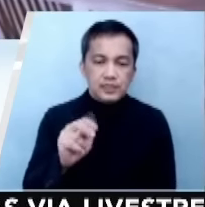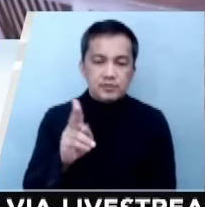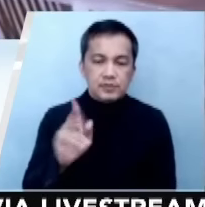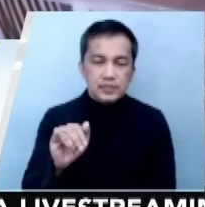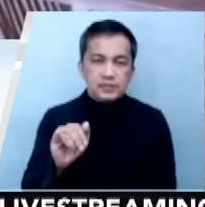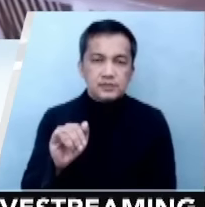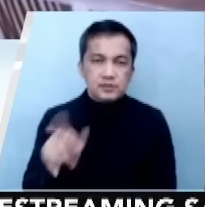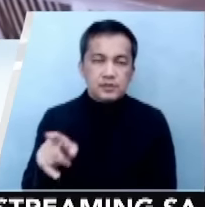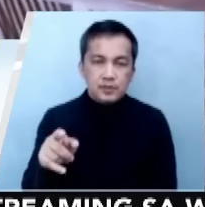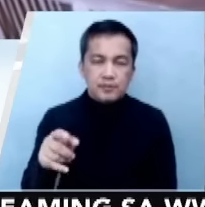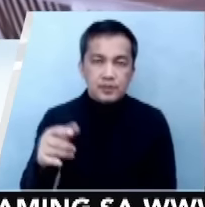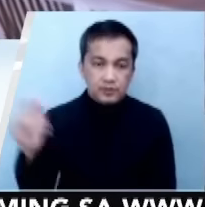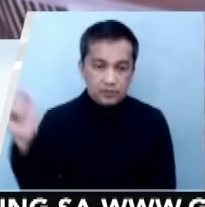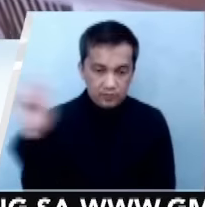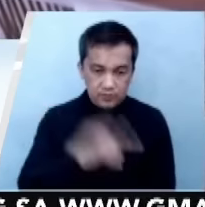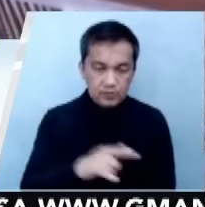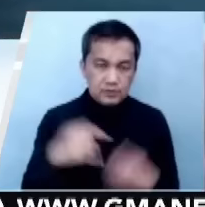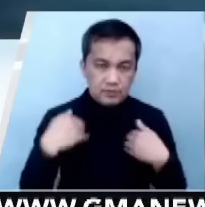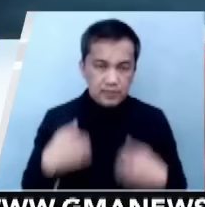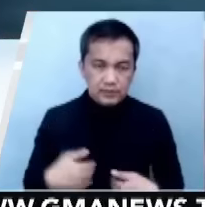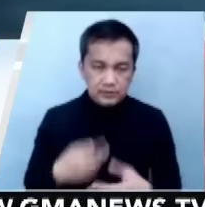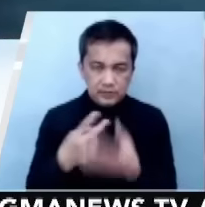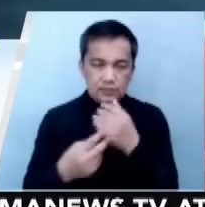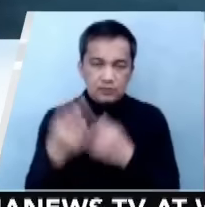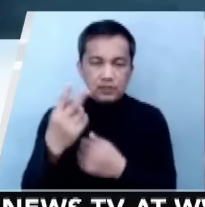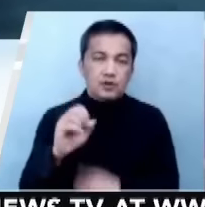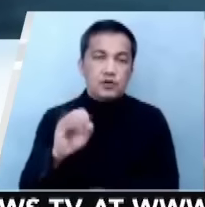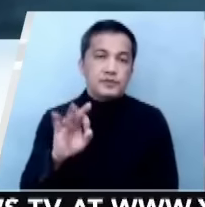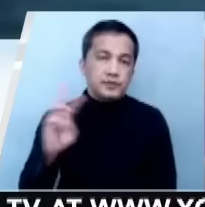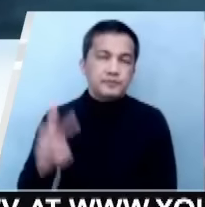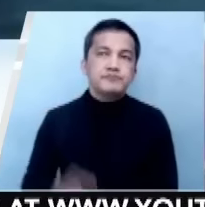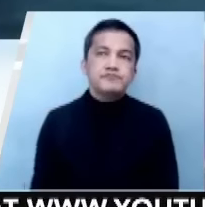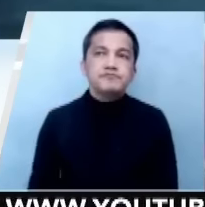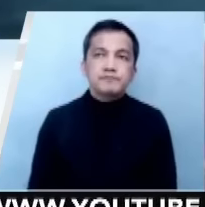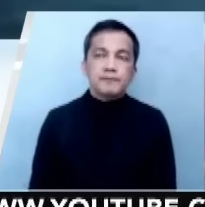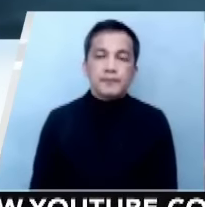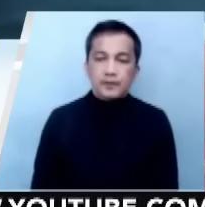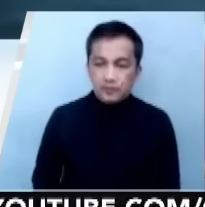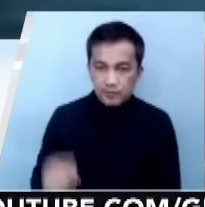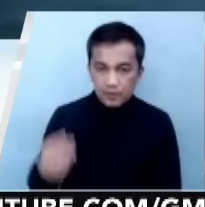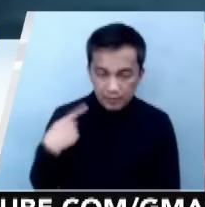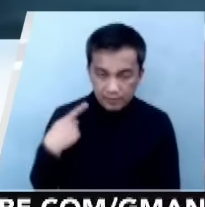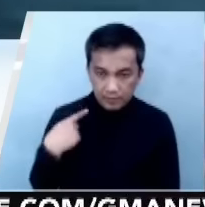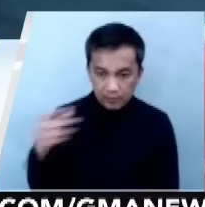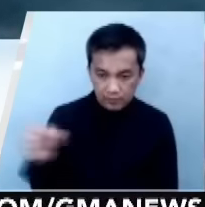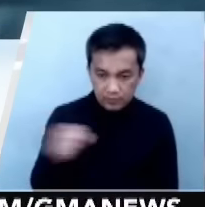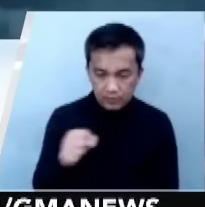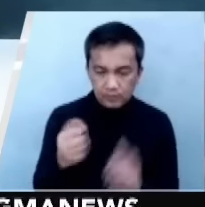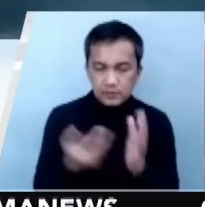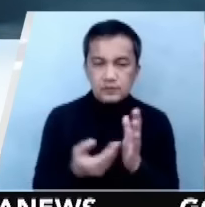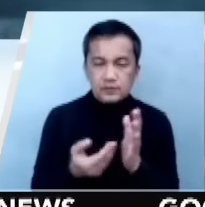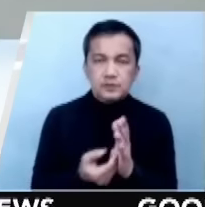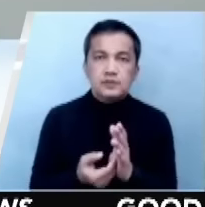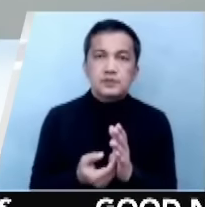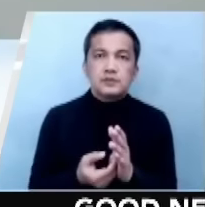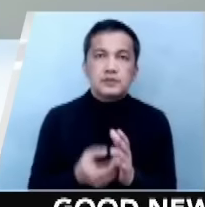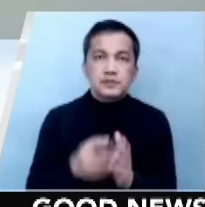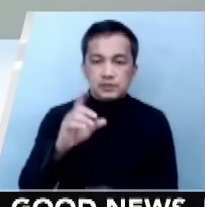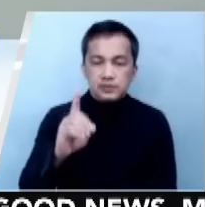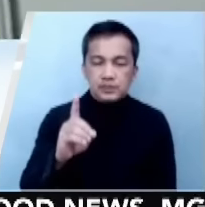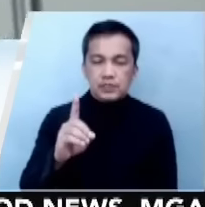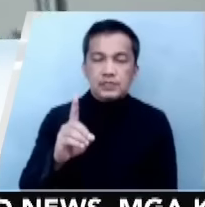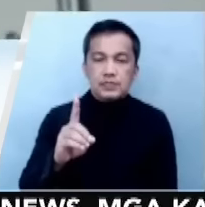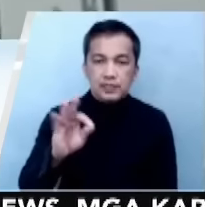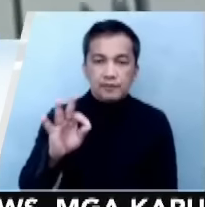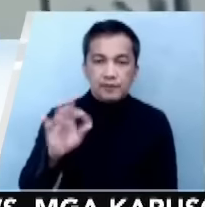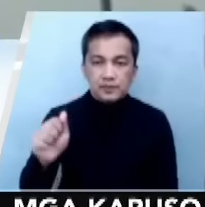na ang labi ng dalawang OFW. Sa oras na may makuhang ebidensya, ang Department of Foreign Affairs naman ang hihiling sa